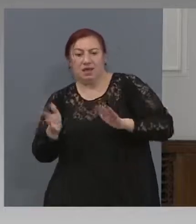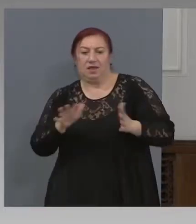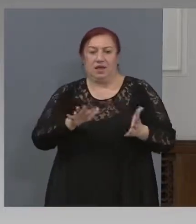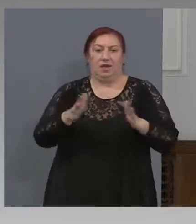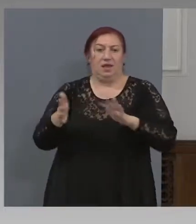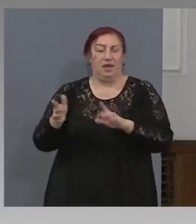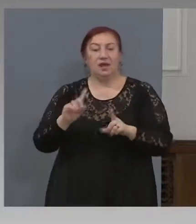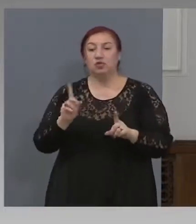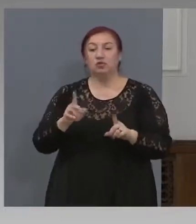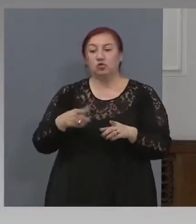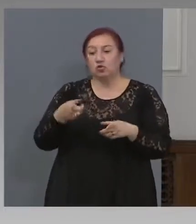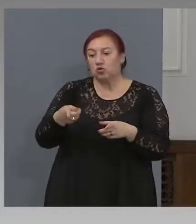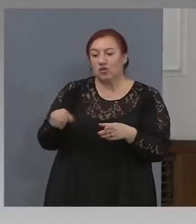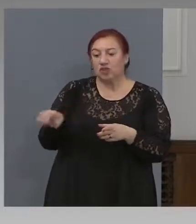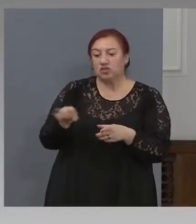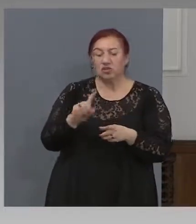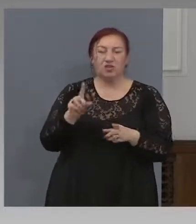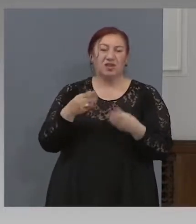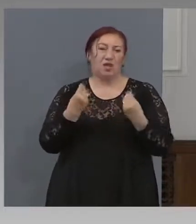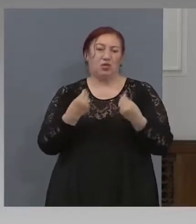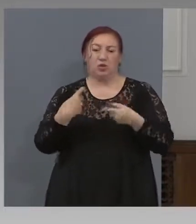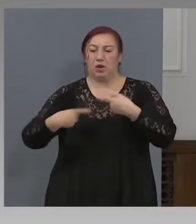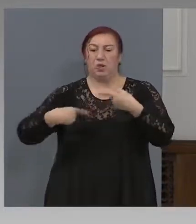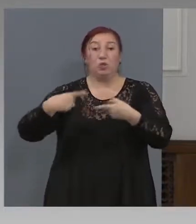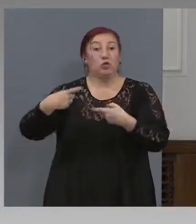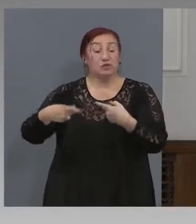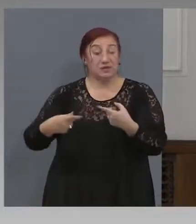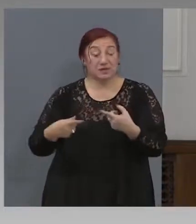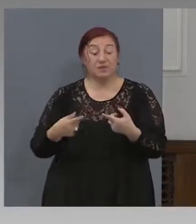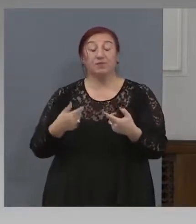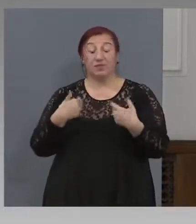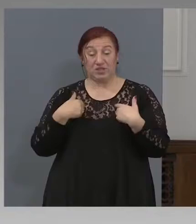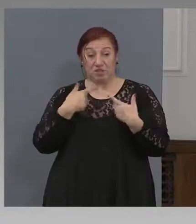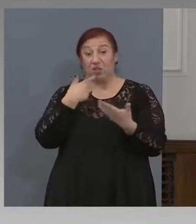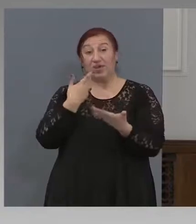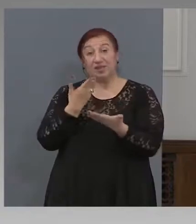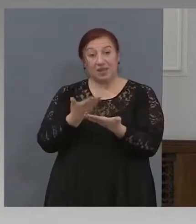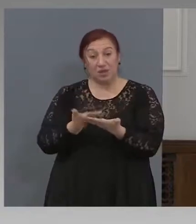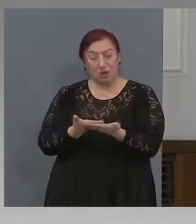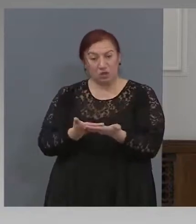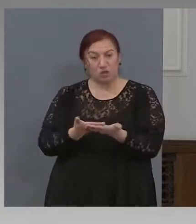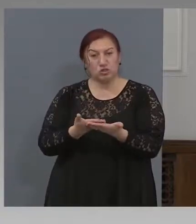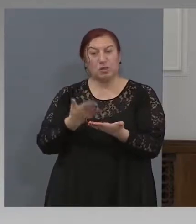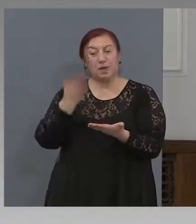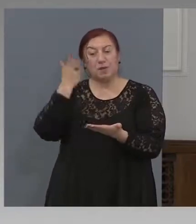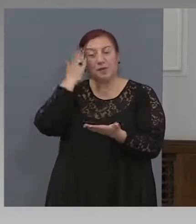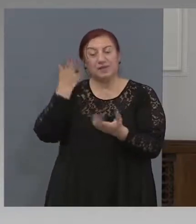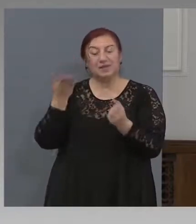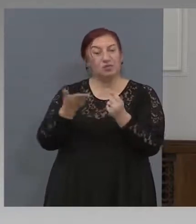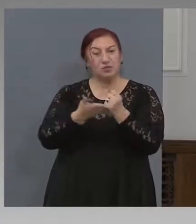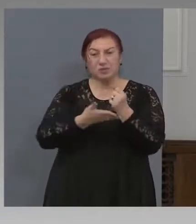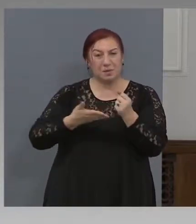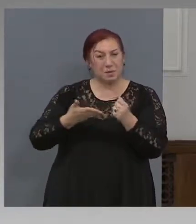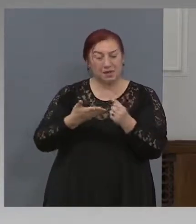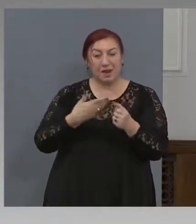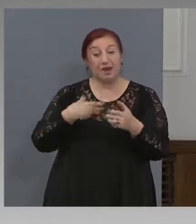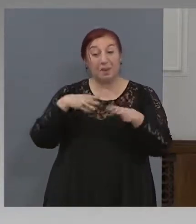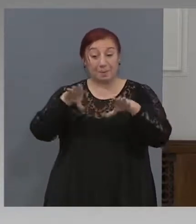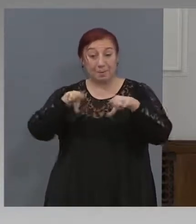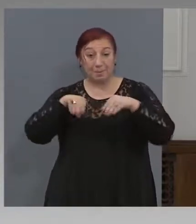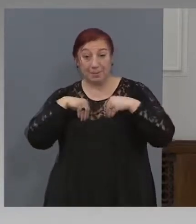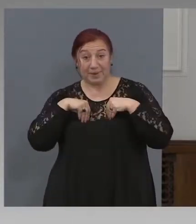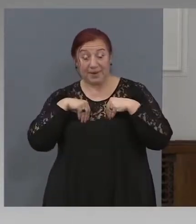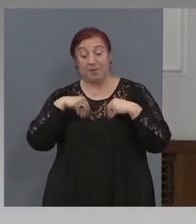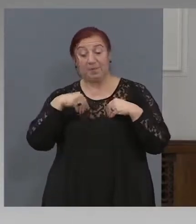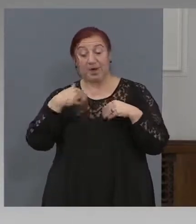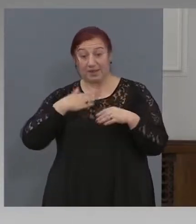няма да бъдат добри за потребителя. Ето защо ние предложихме Министерство на земеделието, за щастие прие и